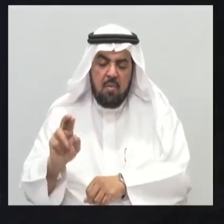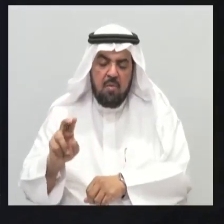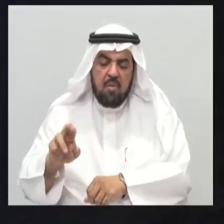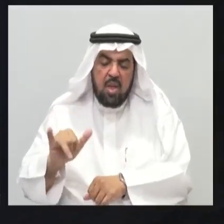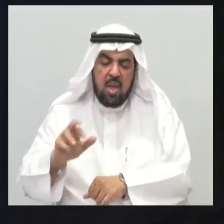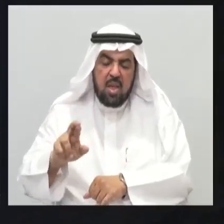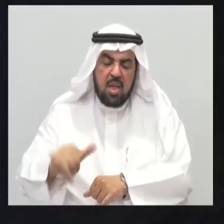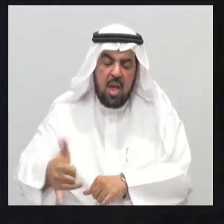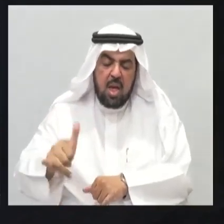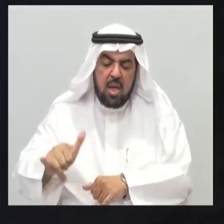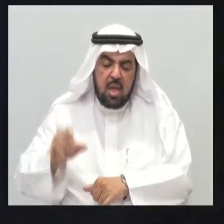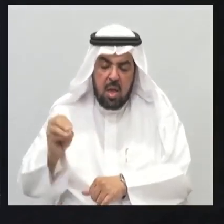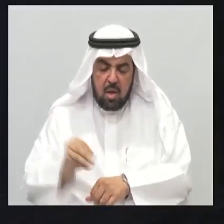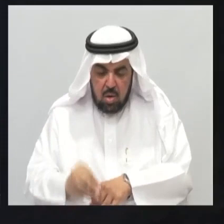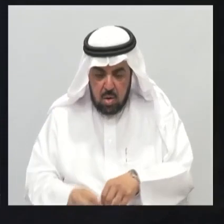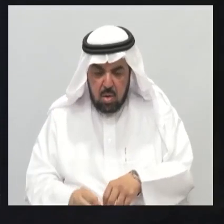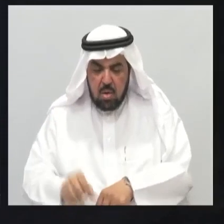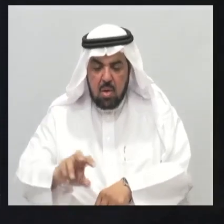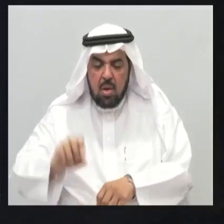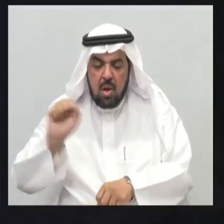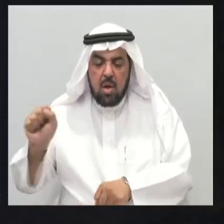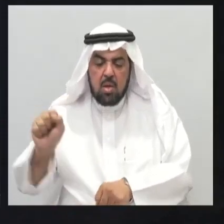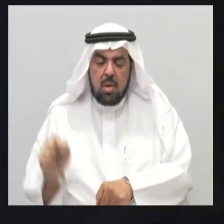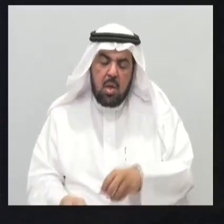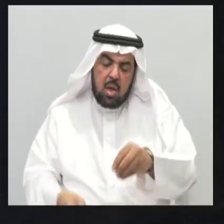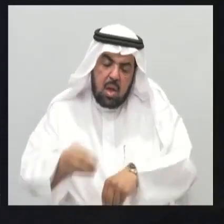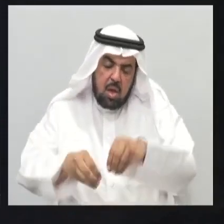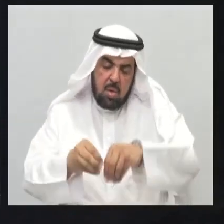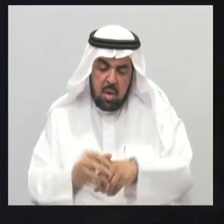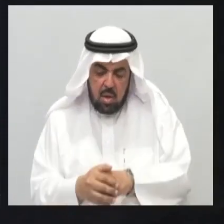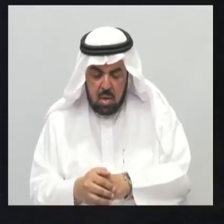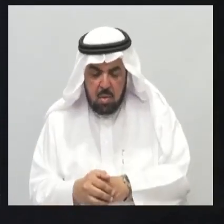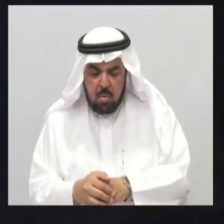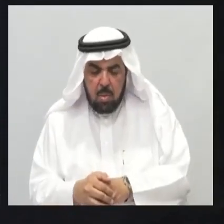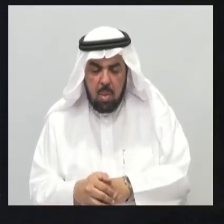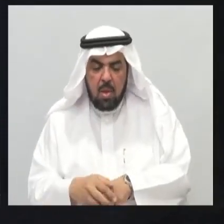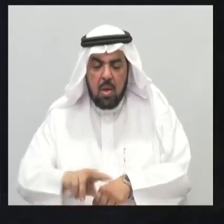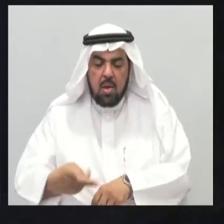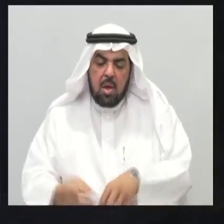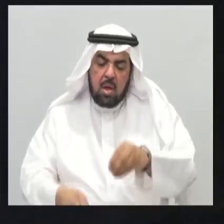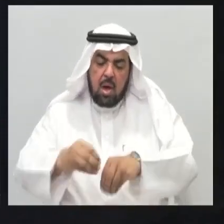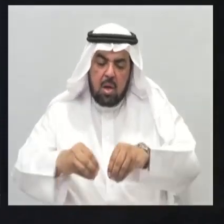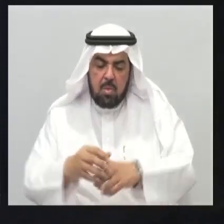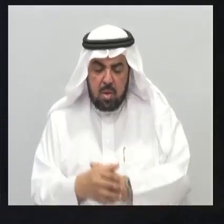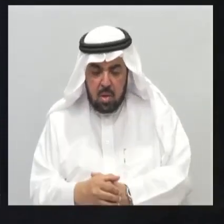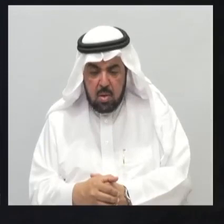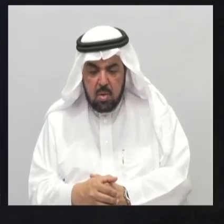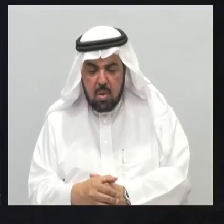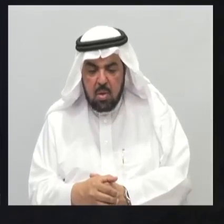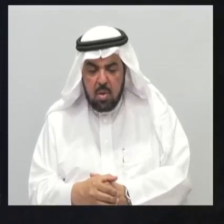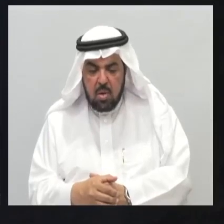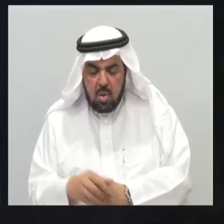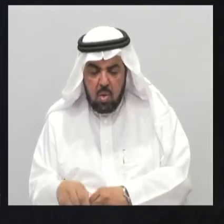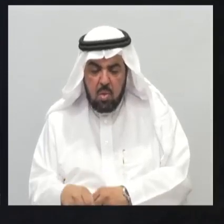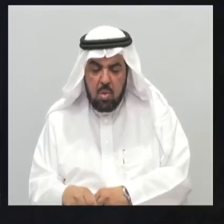والتغير الفيزيائي، واليوم الخاصية الكيميائية وأيضا التغير الكيميائي. إذن